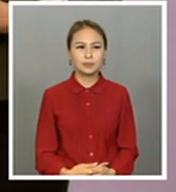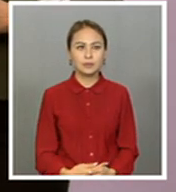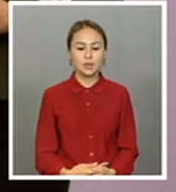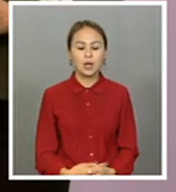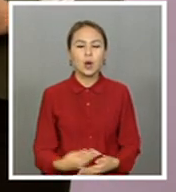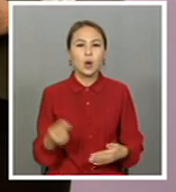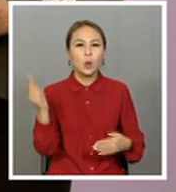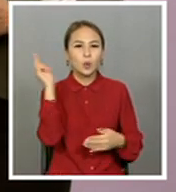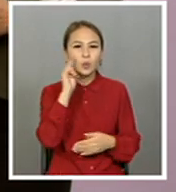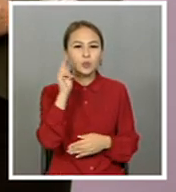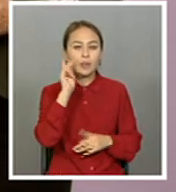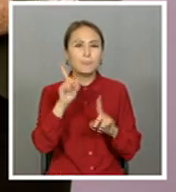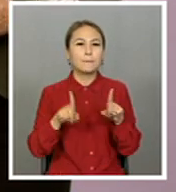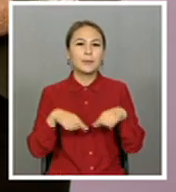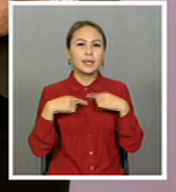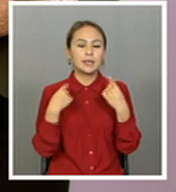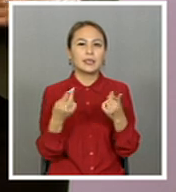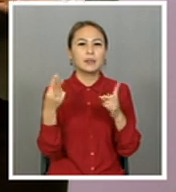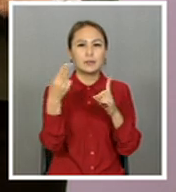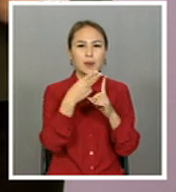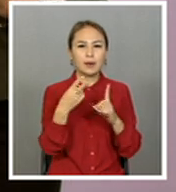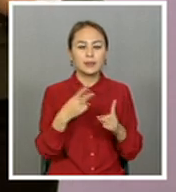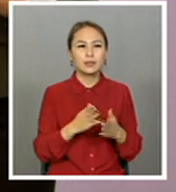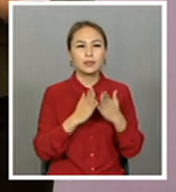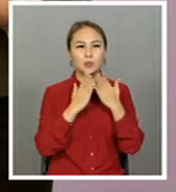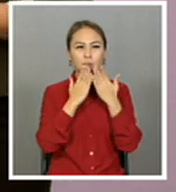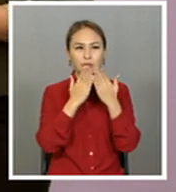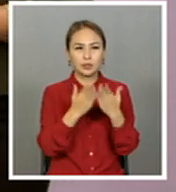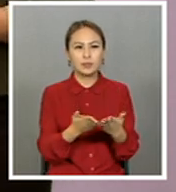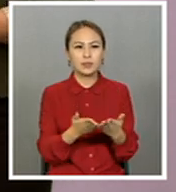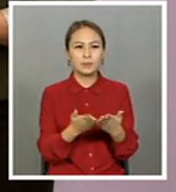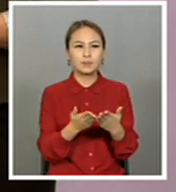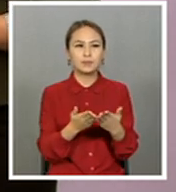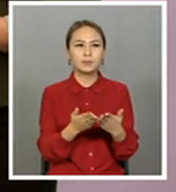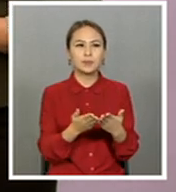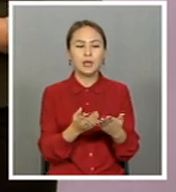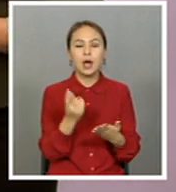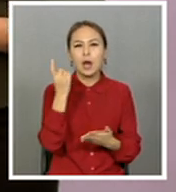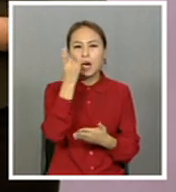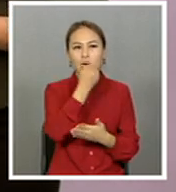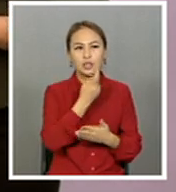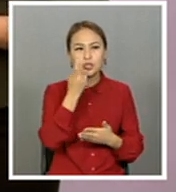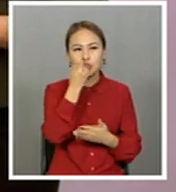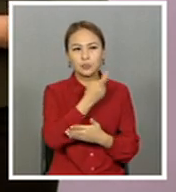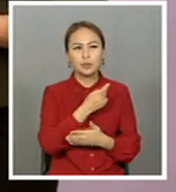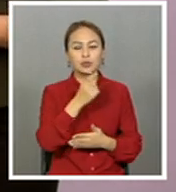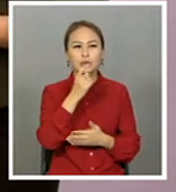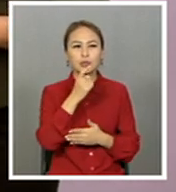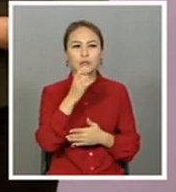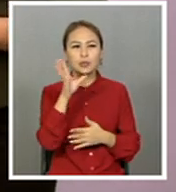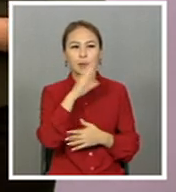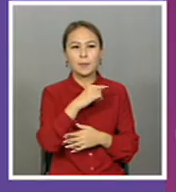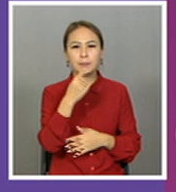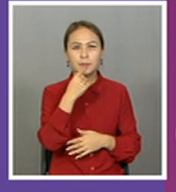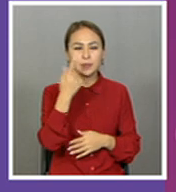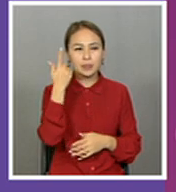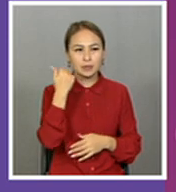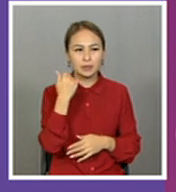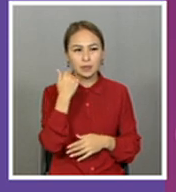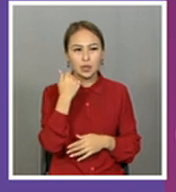Оқушылар, берілген мақалдарды оқимыз. Ашы мен тұшыны татқан